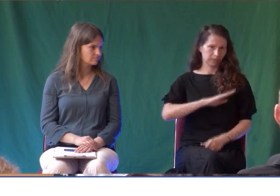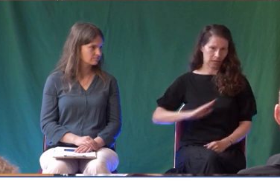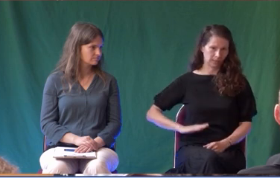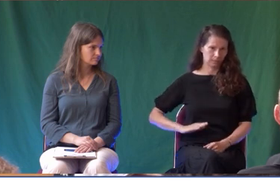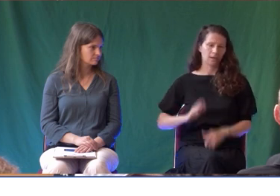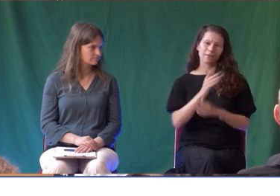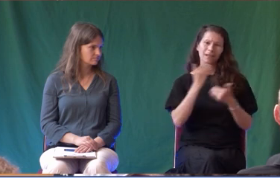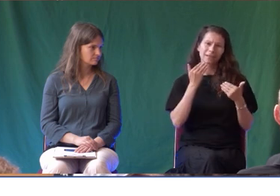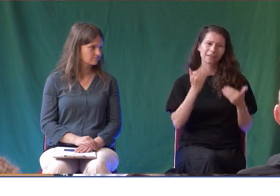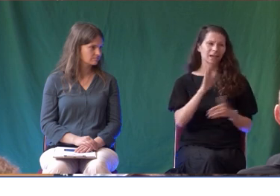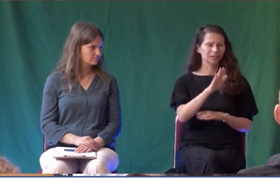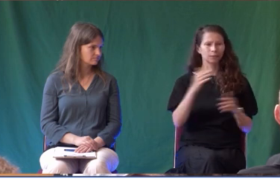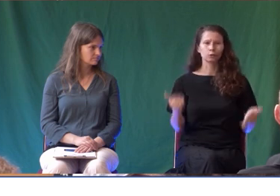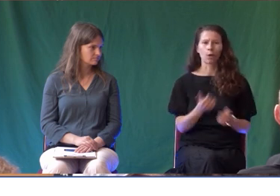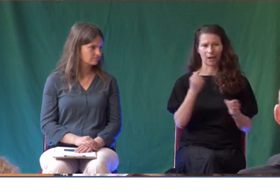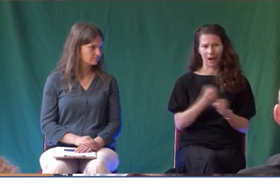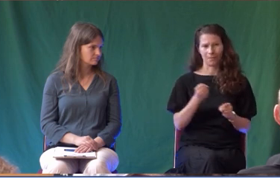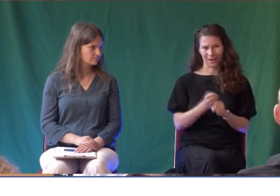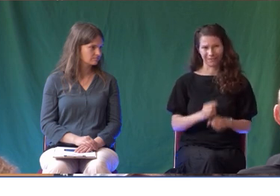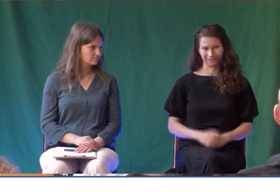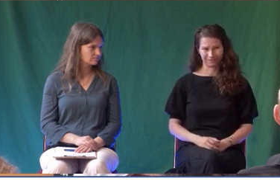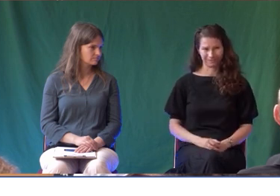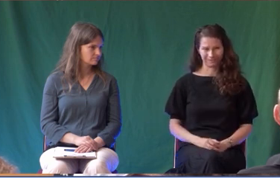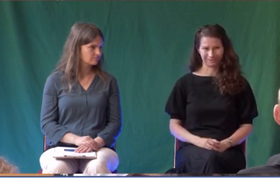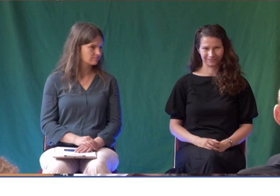Dank für ihre großartige Arbeit